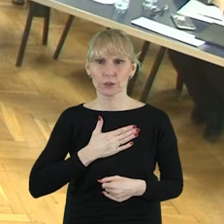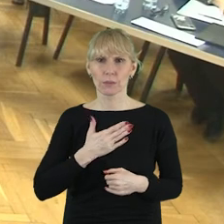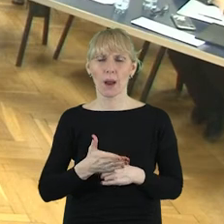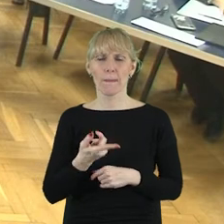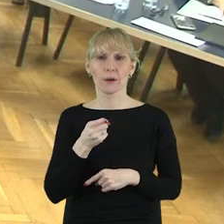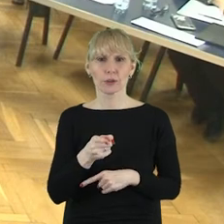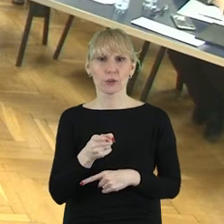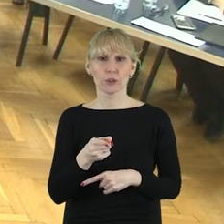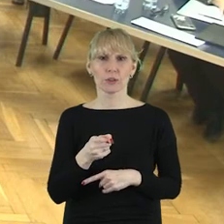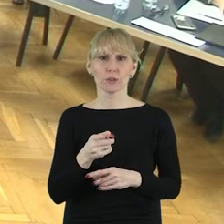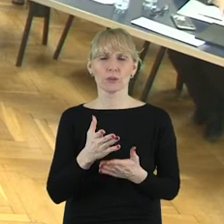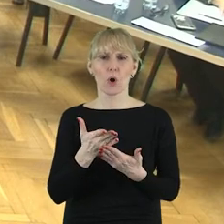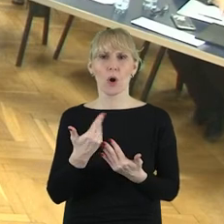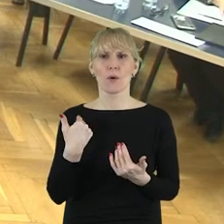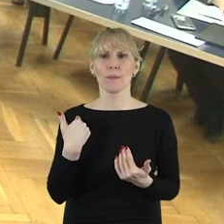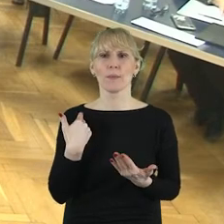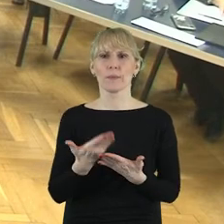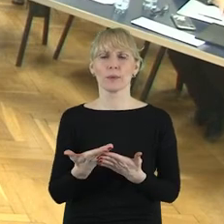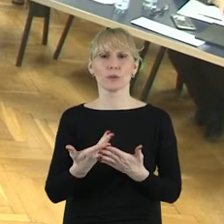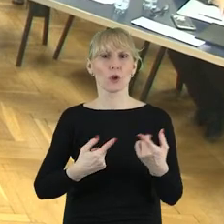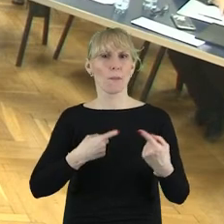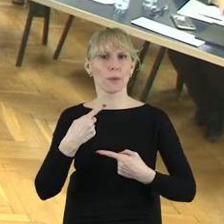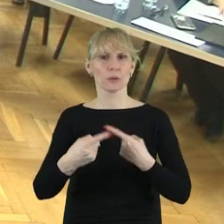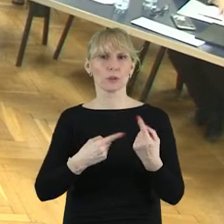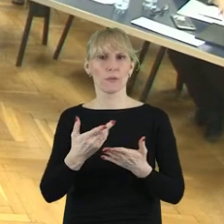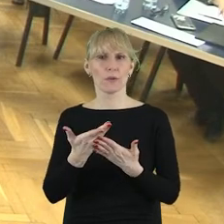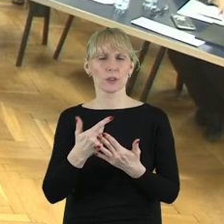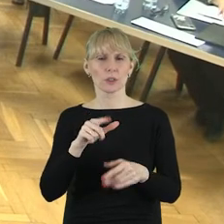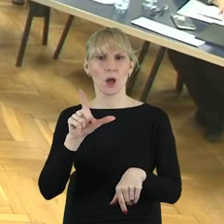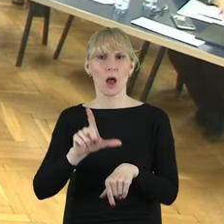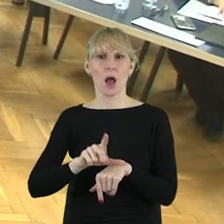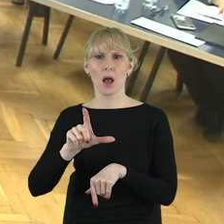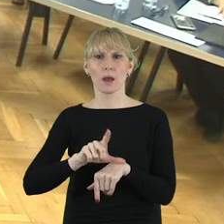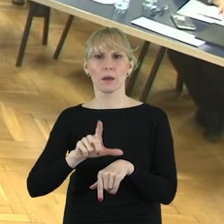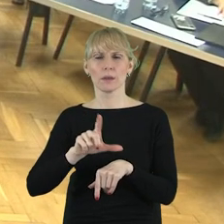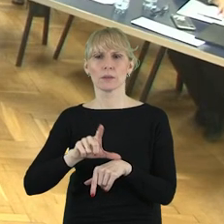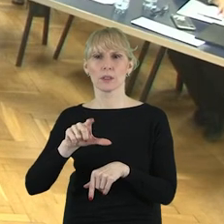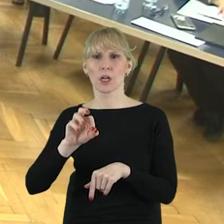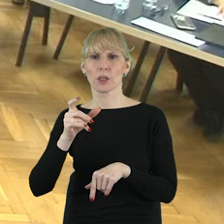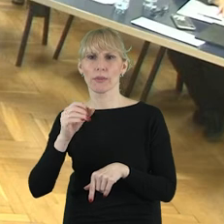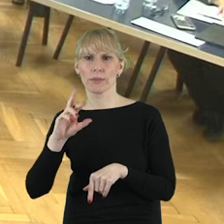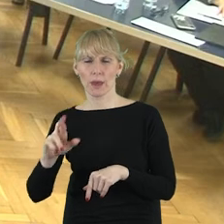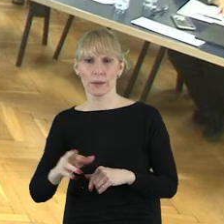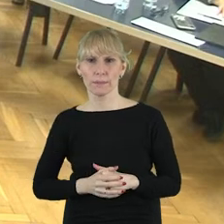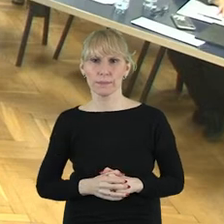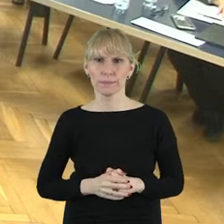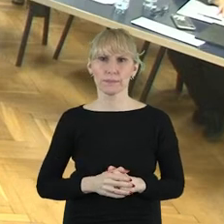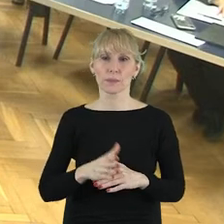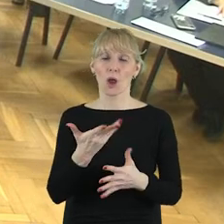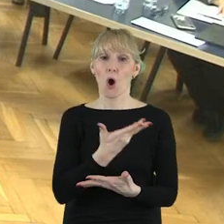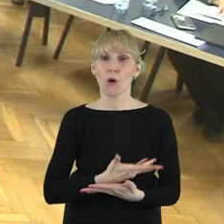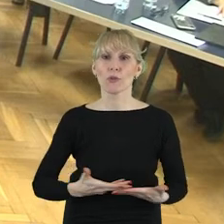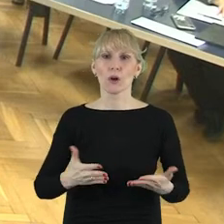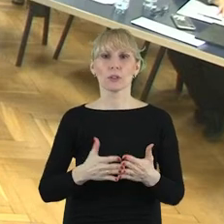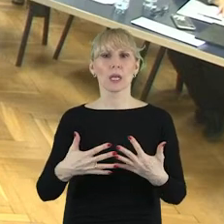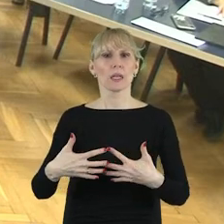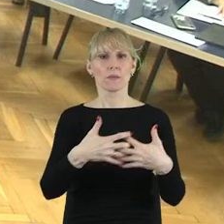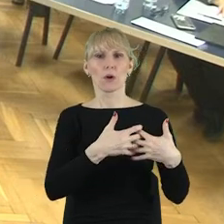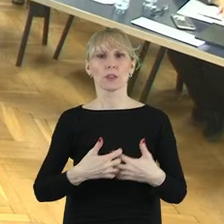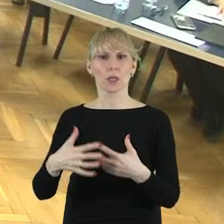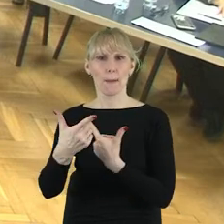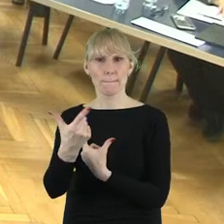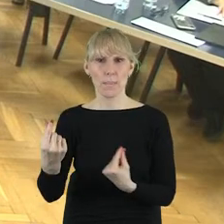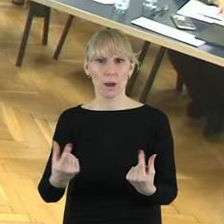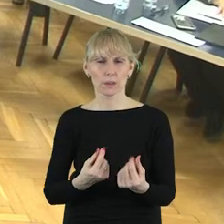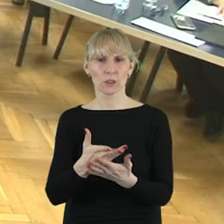faktów świadczących o tym, że doszło do złamania podstawowych zasad z idei LIDER, która przyświeca naszemu działaniu. Oddolność,